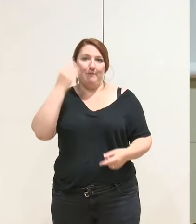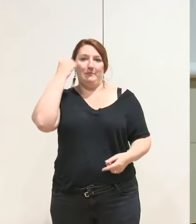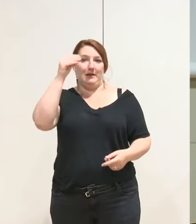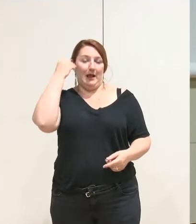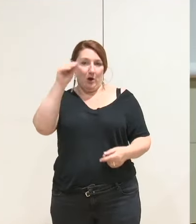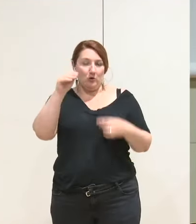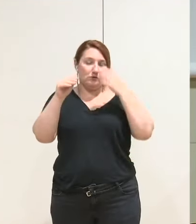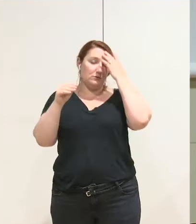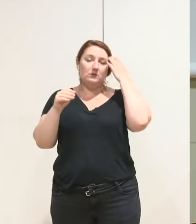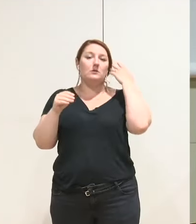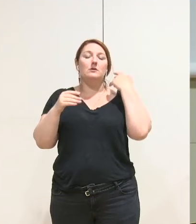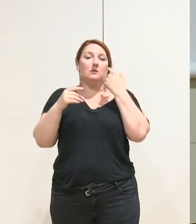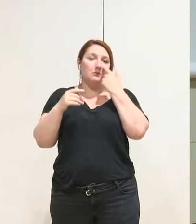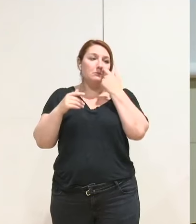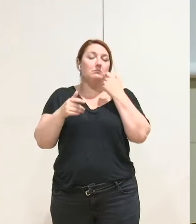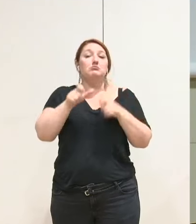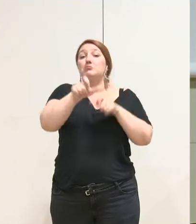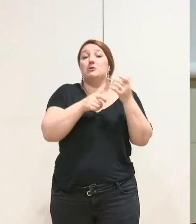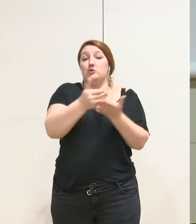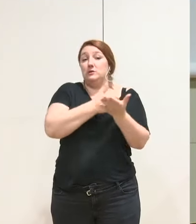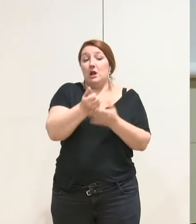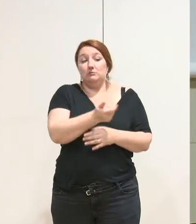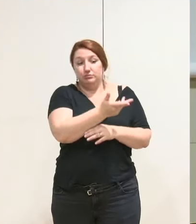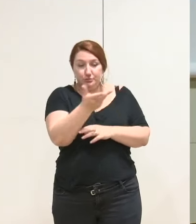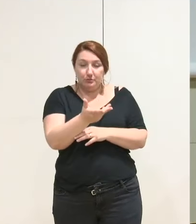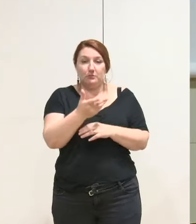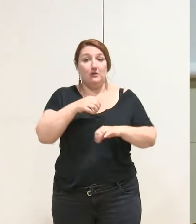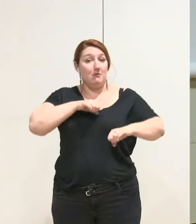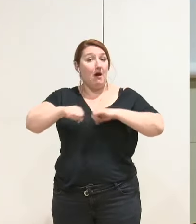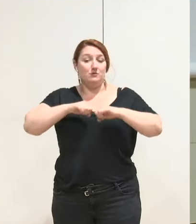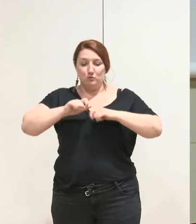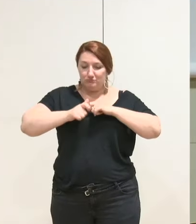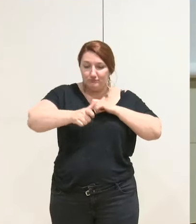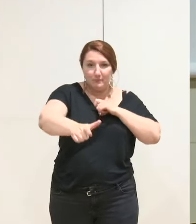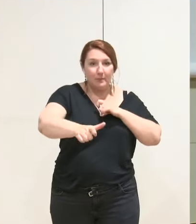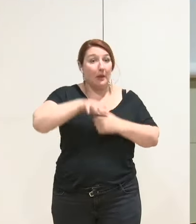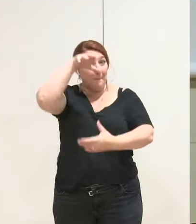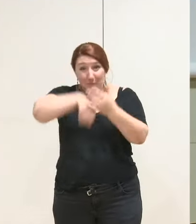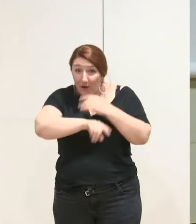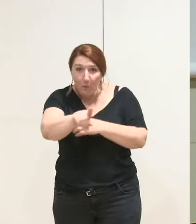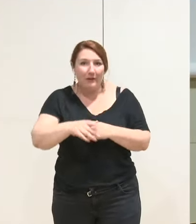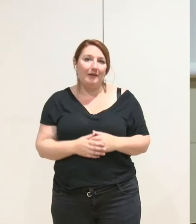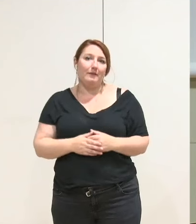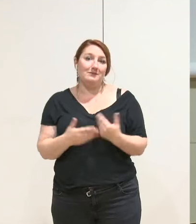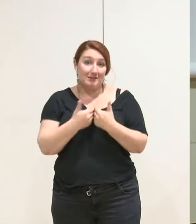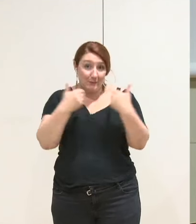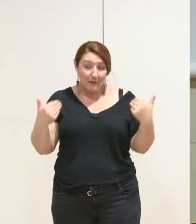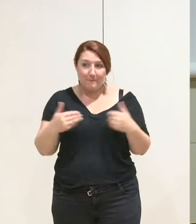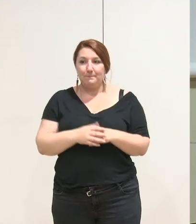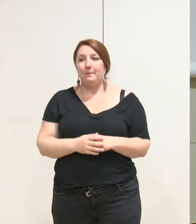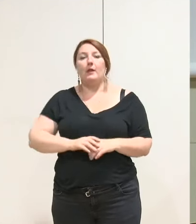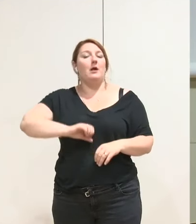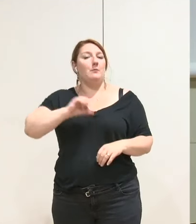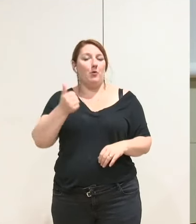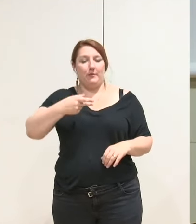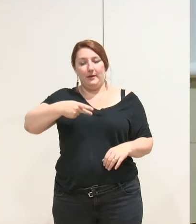correspond à un certain nombre de salaires et nous menons toute une série d'actions qui ne se retrouvent pas là-dedans alors d'abord qu'est-ce que le plap le